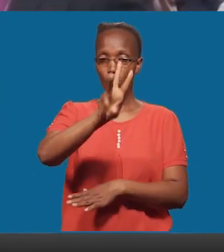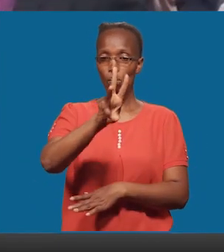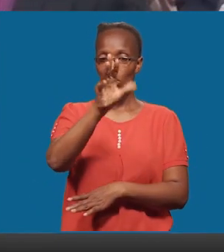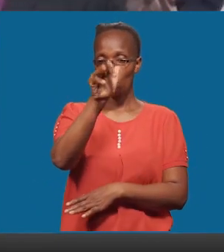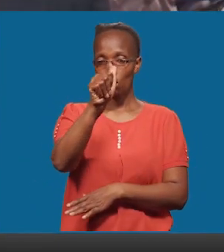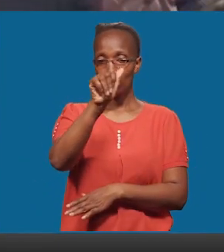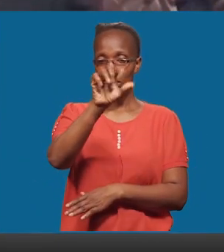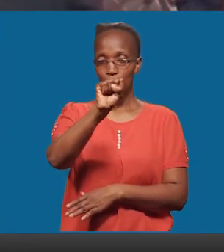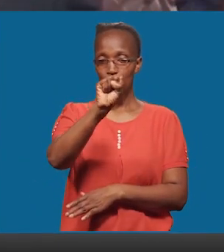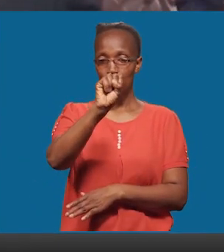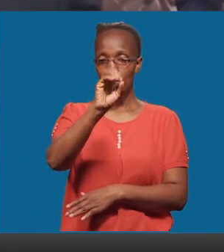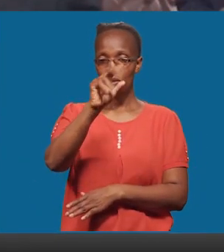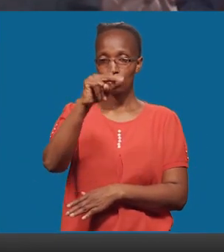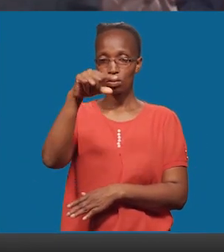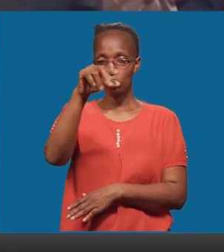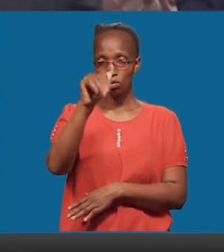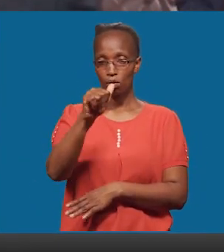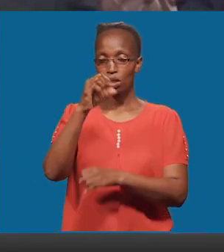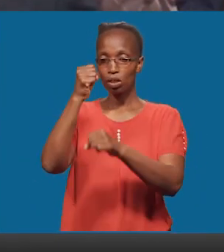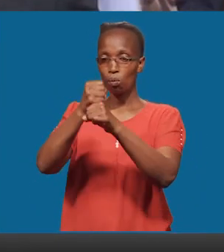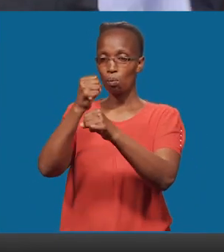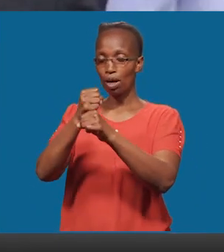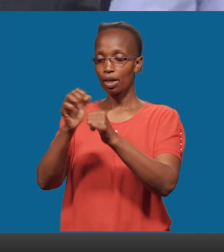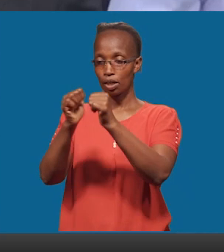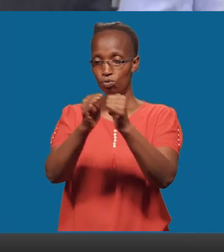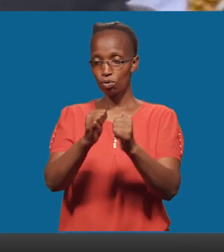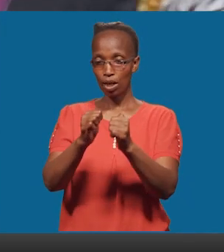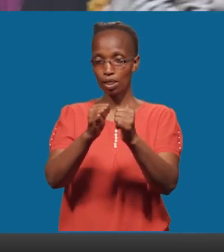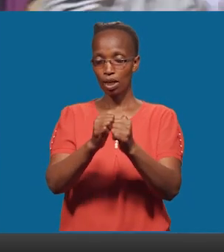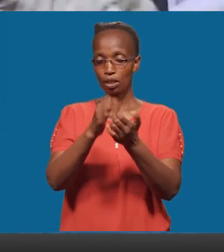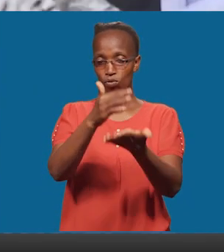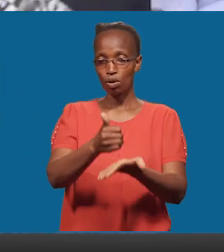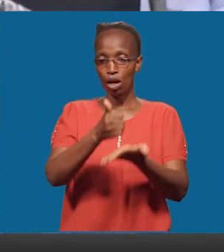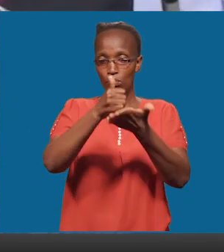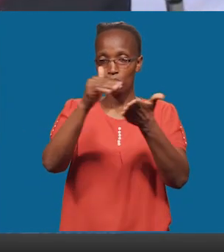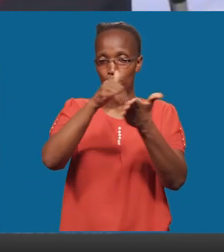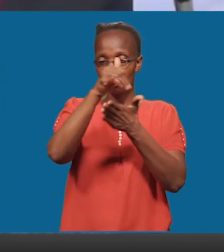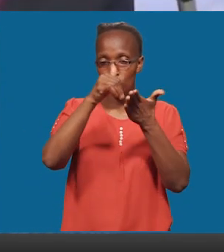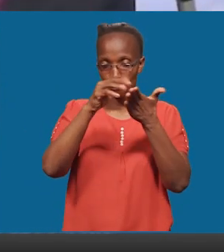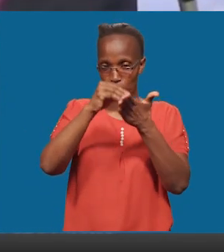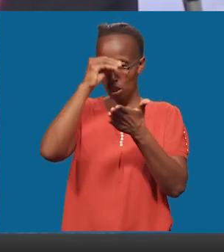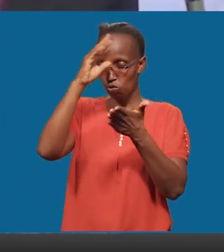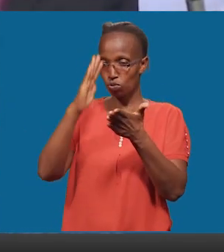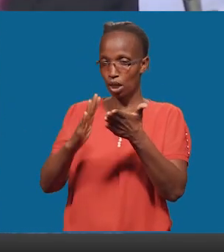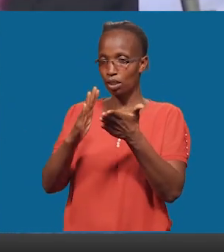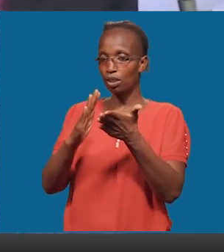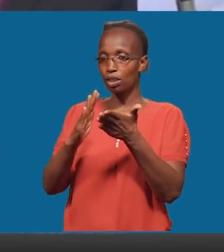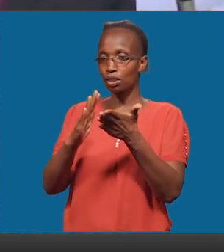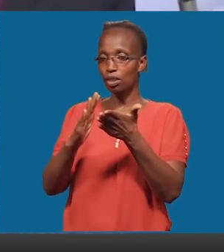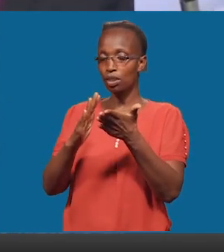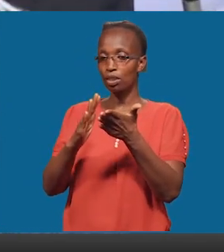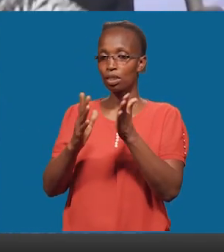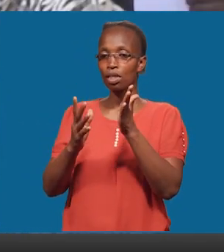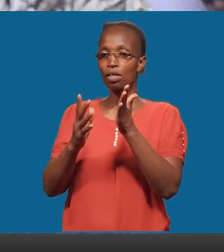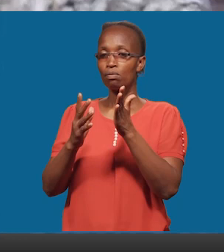Askofu wa Songa kwa ushirikiano na TG Foundation wakazindua ushirikiano wa kufadhili masomo kwa wanafunzi wote